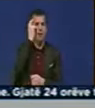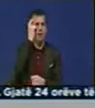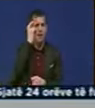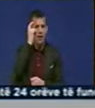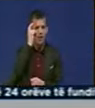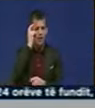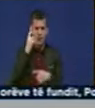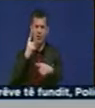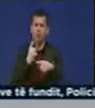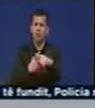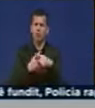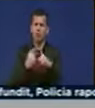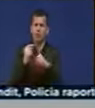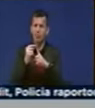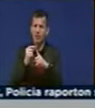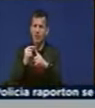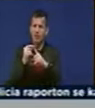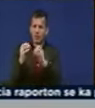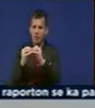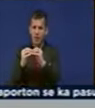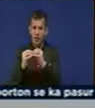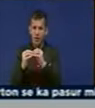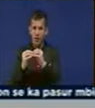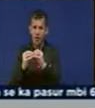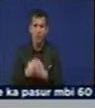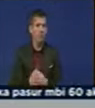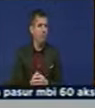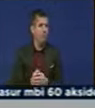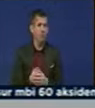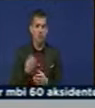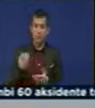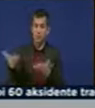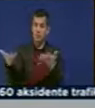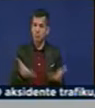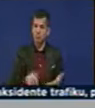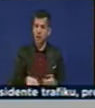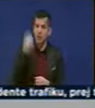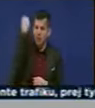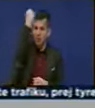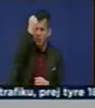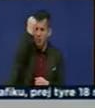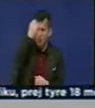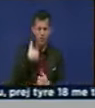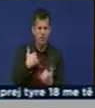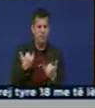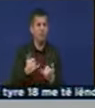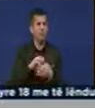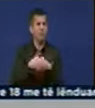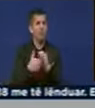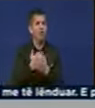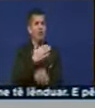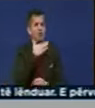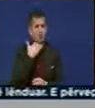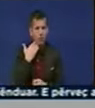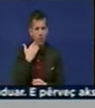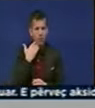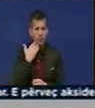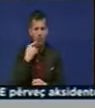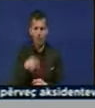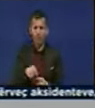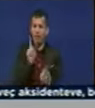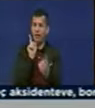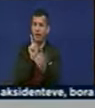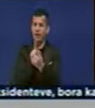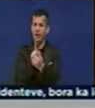nga Preshev, Bujanovc, mirë se erdhët në Kosovë. Sigurisht që është një kënaqësi e jashtëzakonshme që jemi në një takim